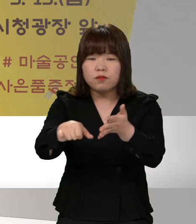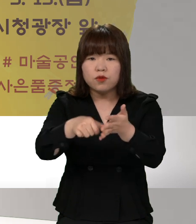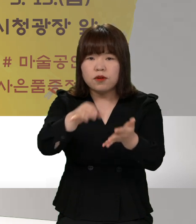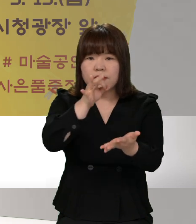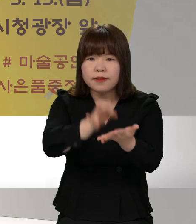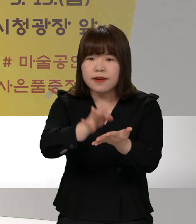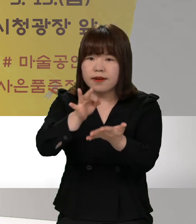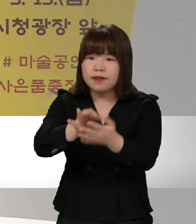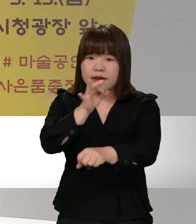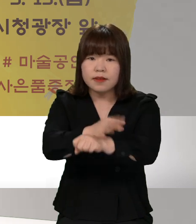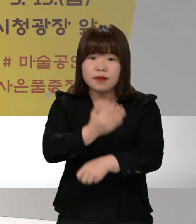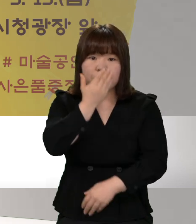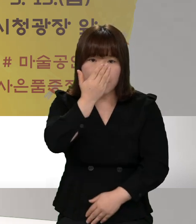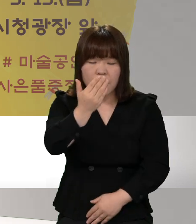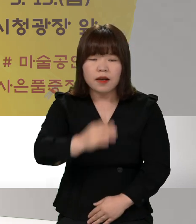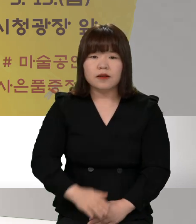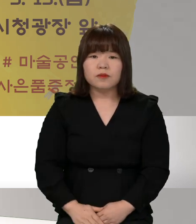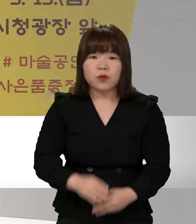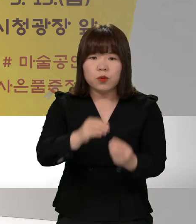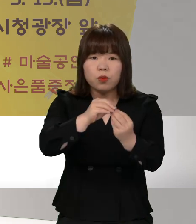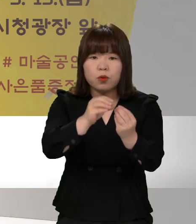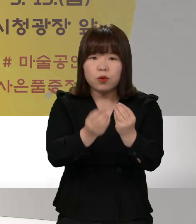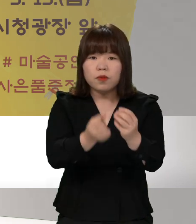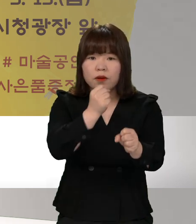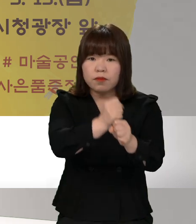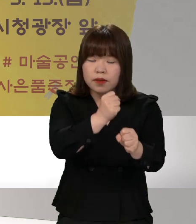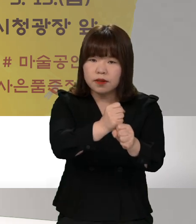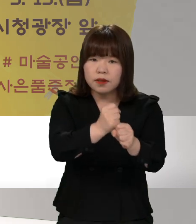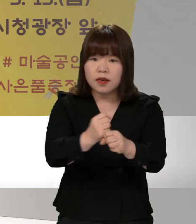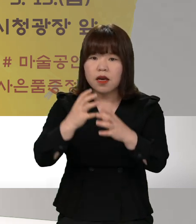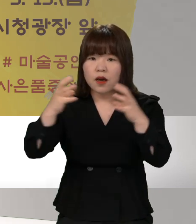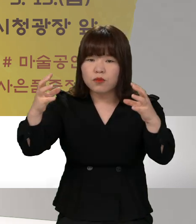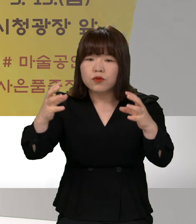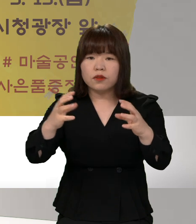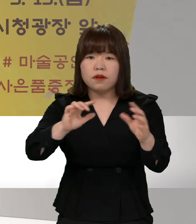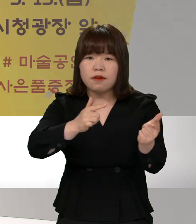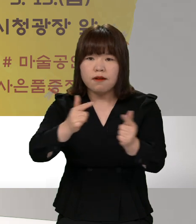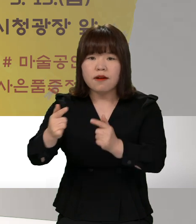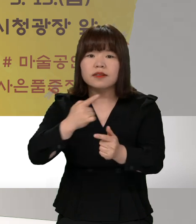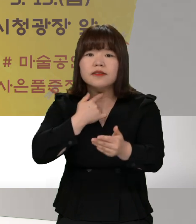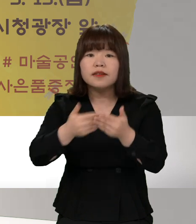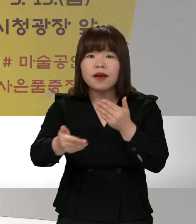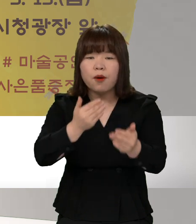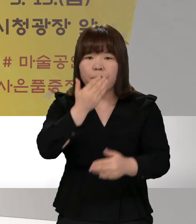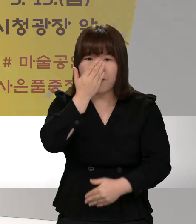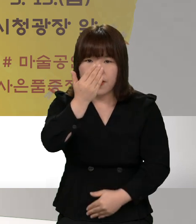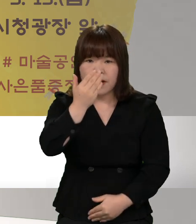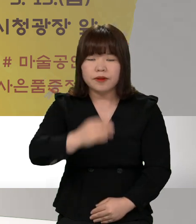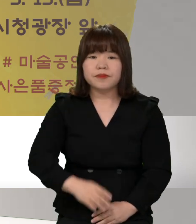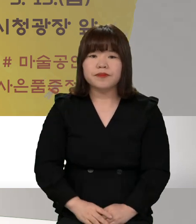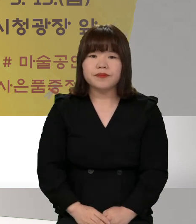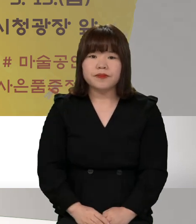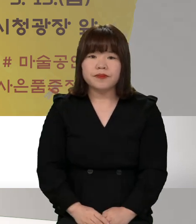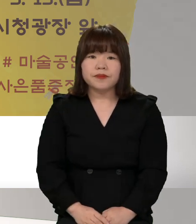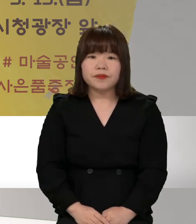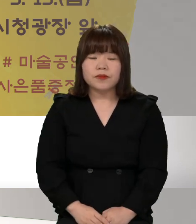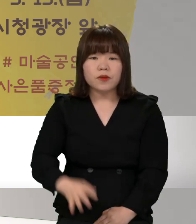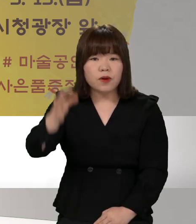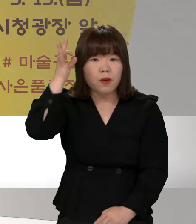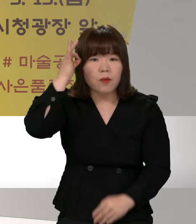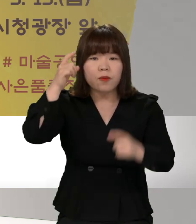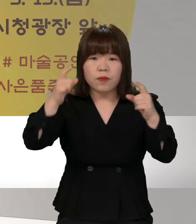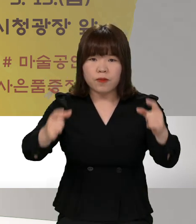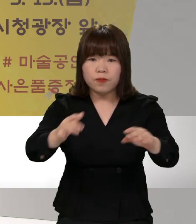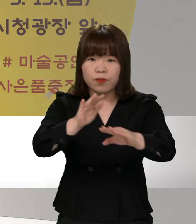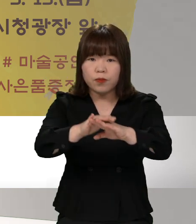구매하실 수 있는 것은 물론이고요 송편 빛기 체험 풍선 아트 등 다양한 부대 행사도 즐기실 수 있습니다